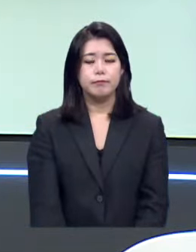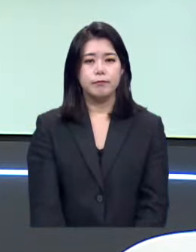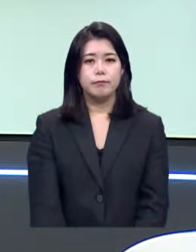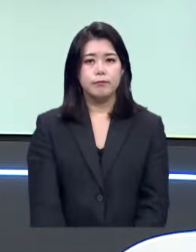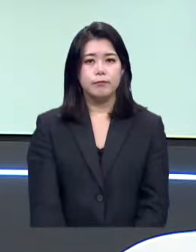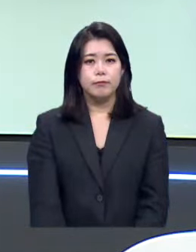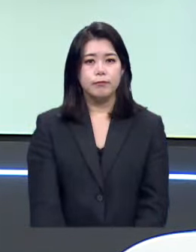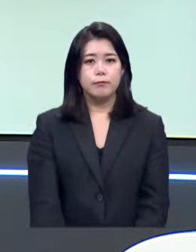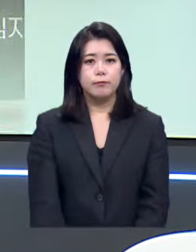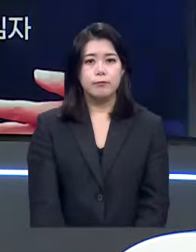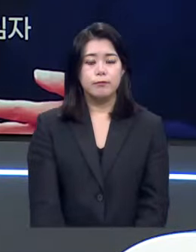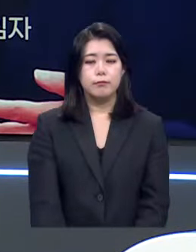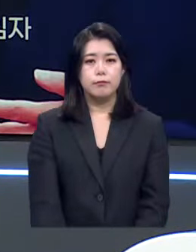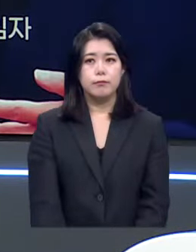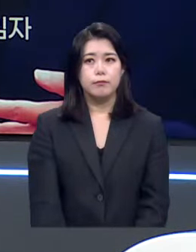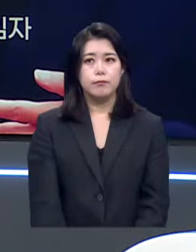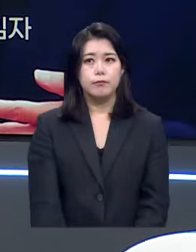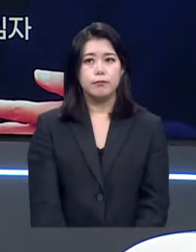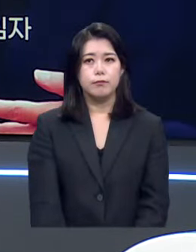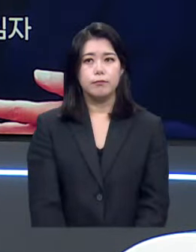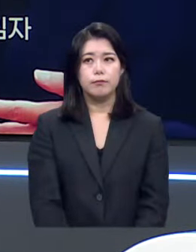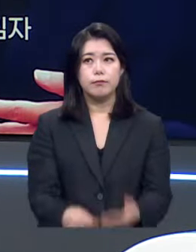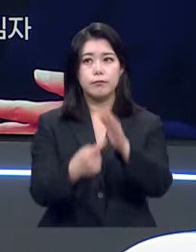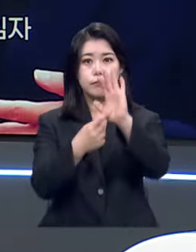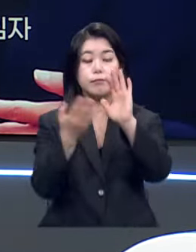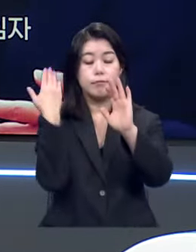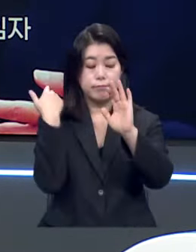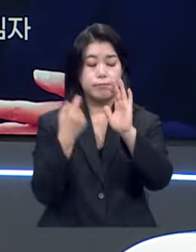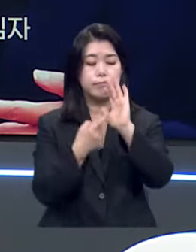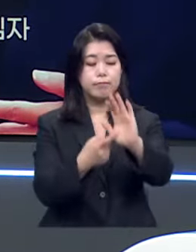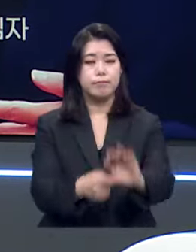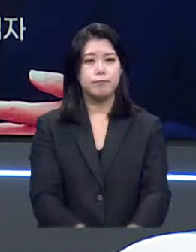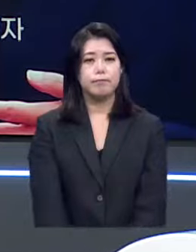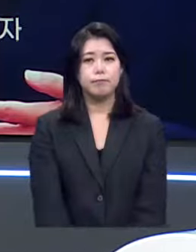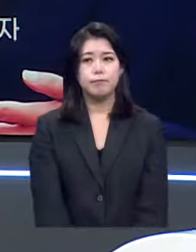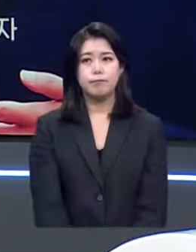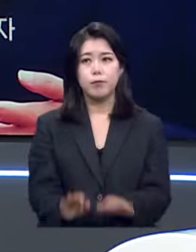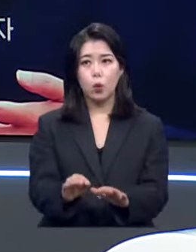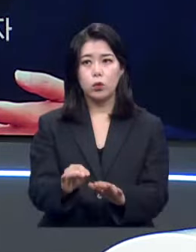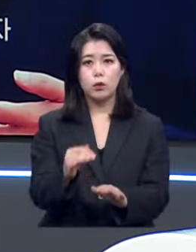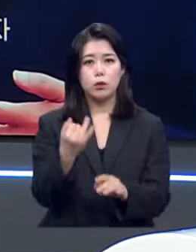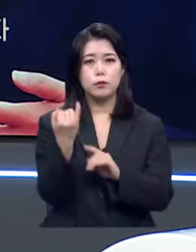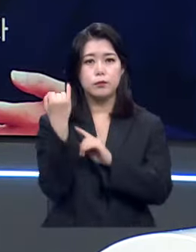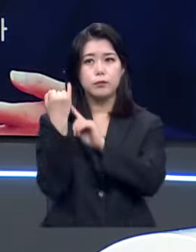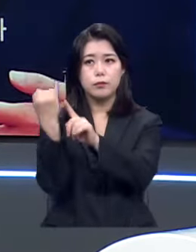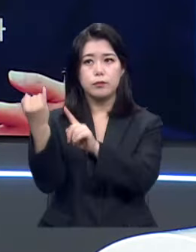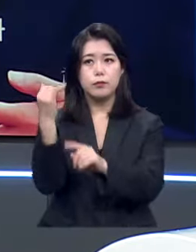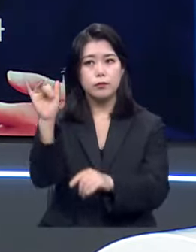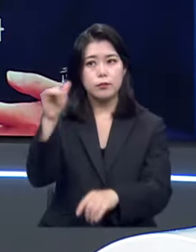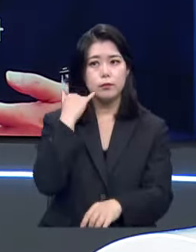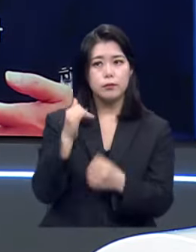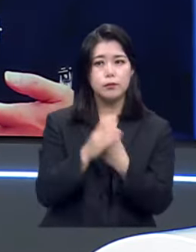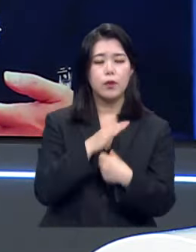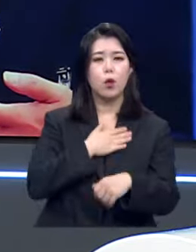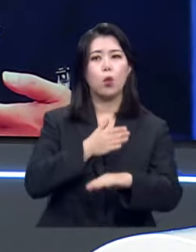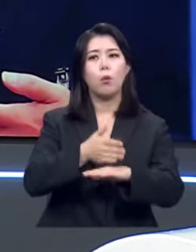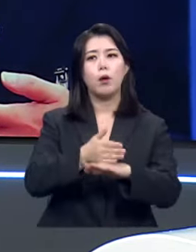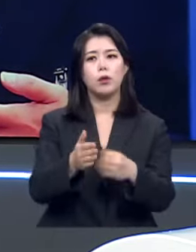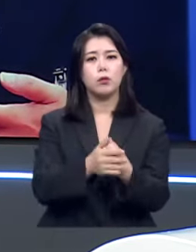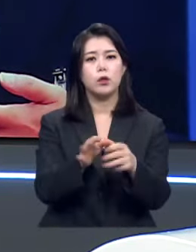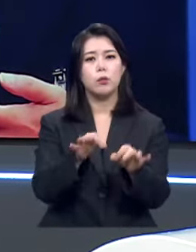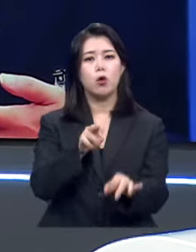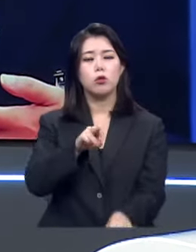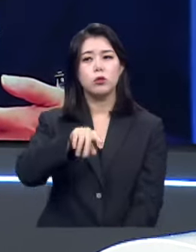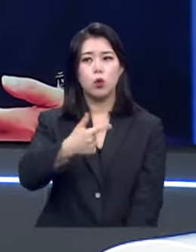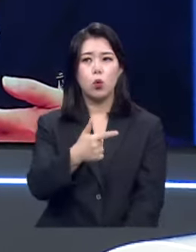같이 볼까요 먼저 공개가 됐었던 겁니다 오늘 여사님 전화 왔는데 내 고마움 때문에 김명선 걱정하지 말라고